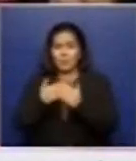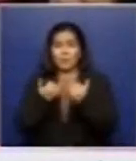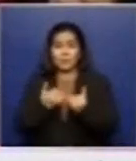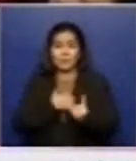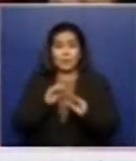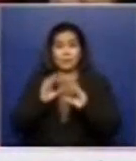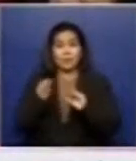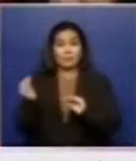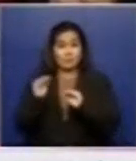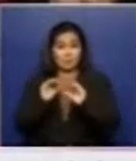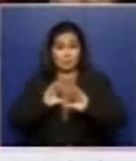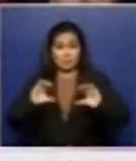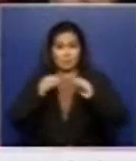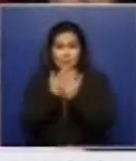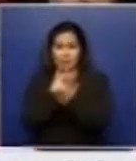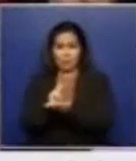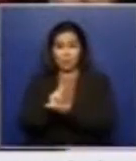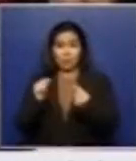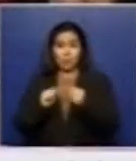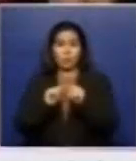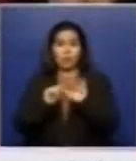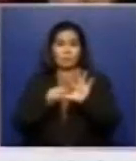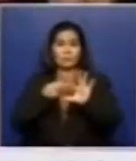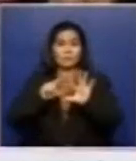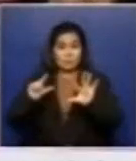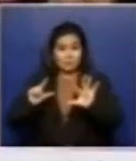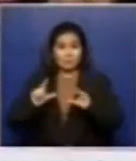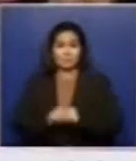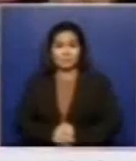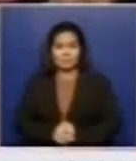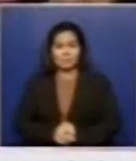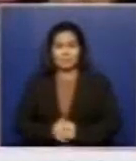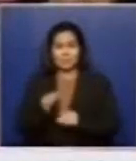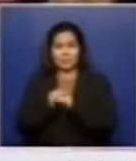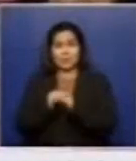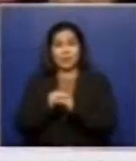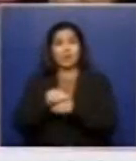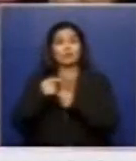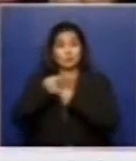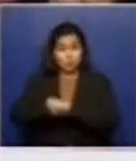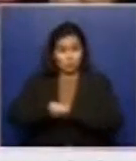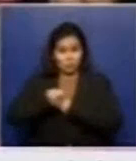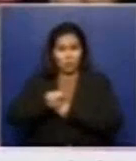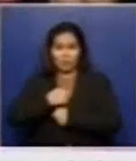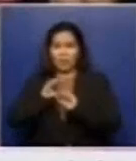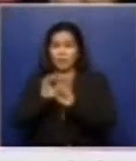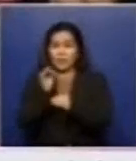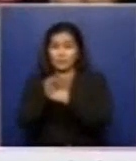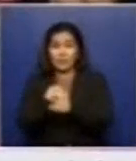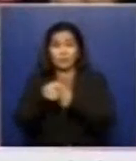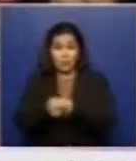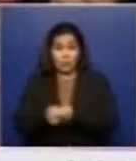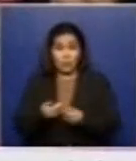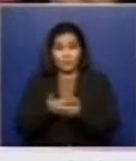รัฐบาลที่จะให้เงินกู้ 50,000 ล้านโดยผ่านพี่ซึ่งเป็นธกส.ฝากพี่ด้วยพี่อย่า